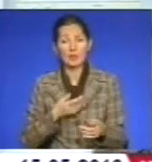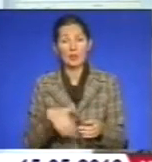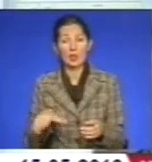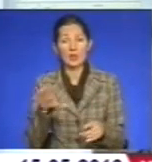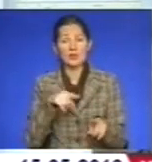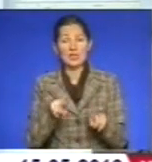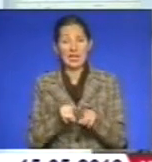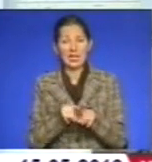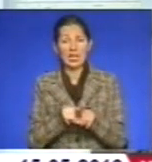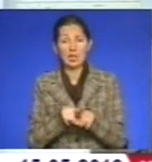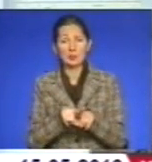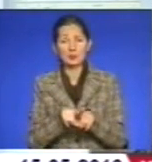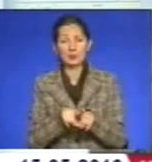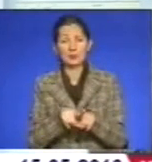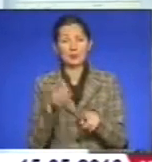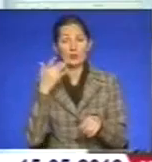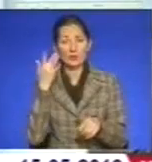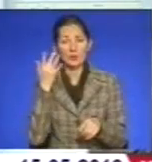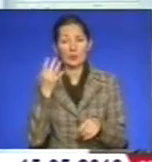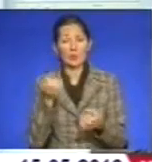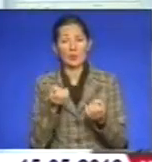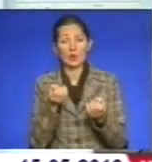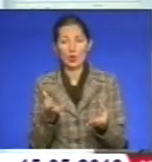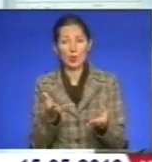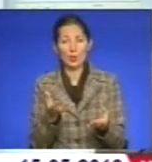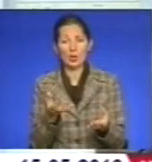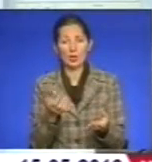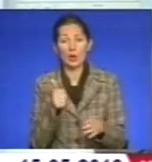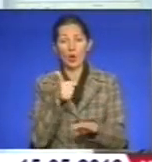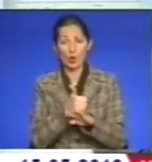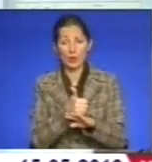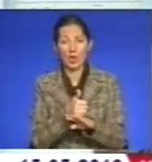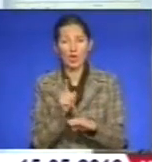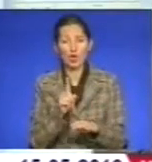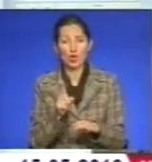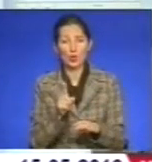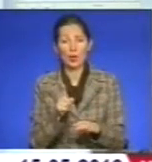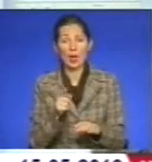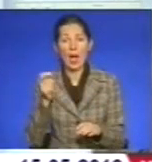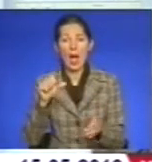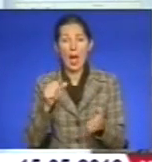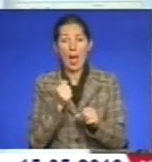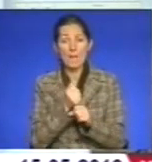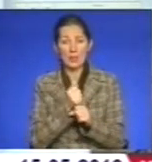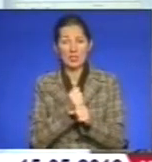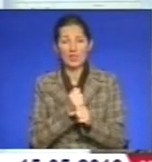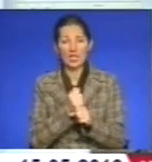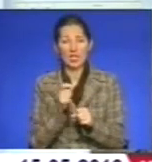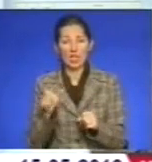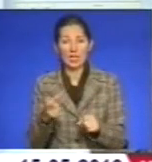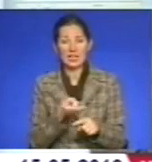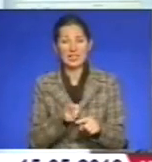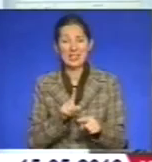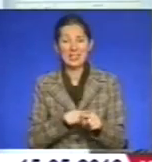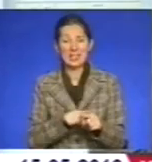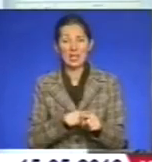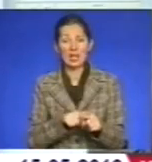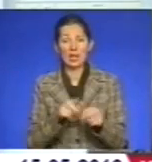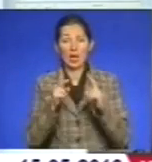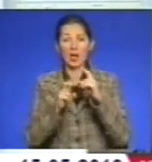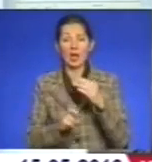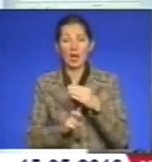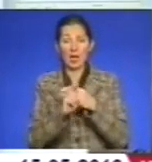таки легкість і доступність – це ключове, щоб працівники цих